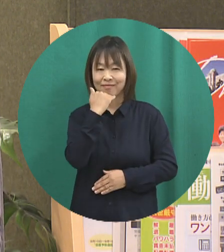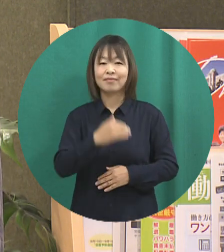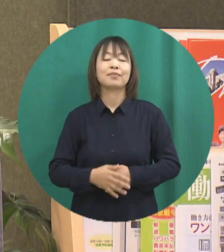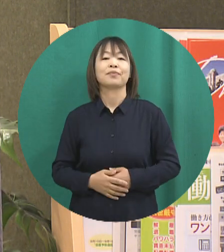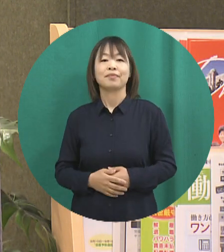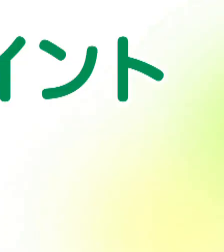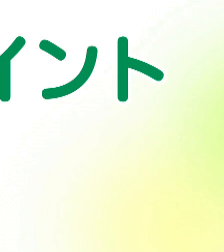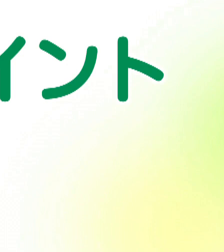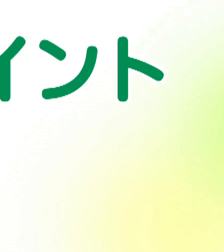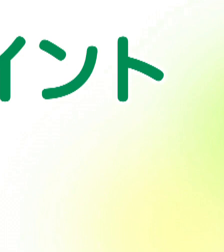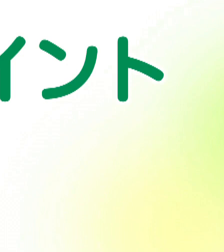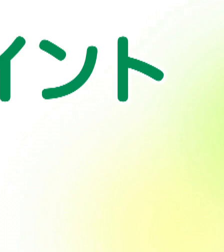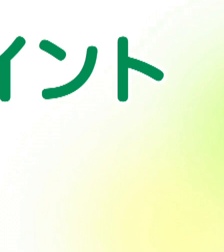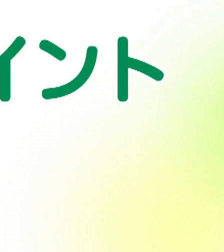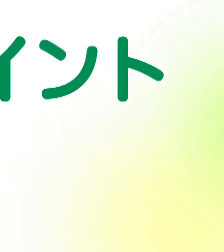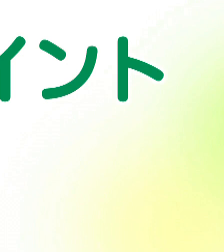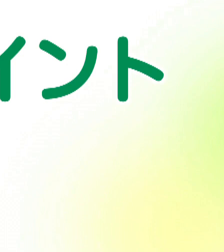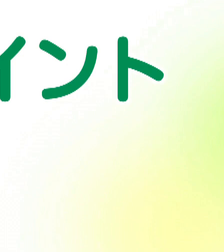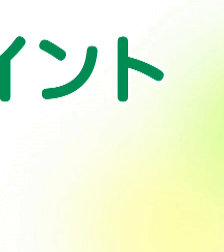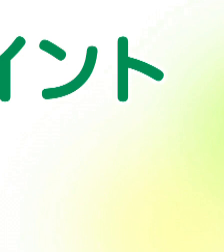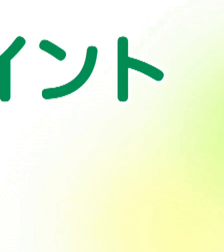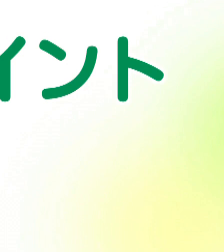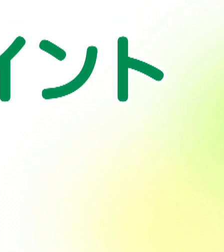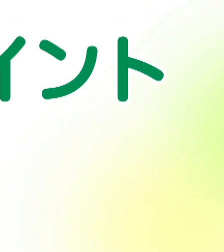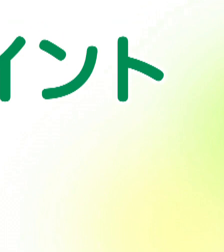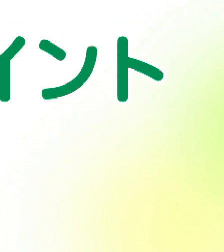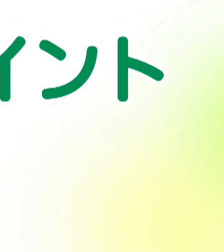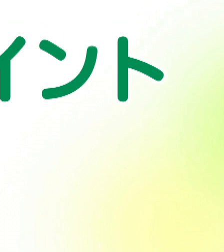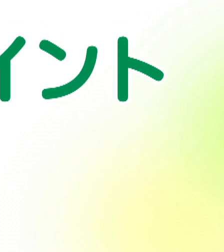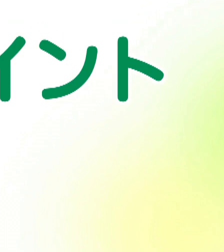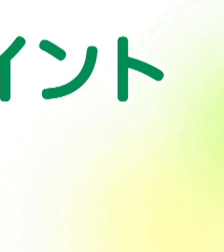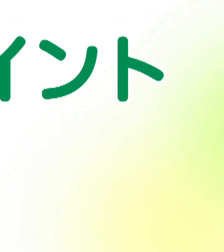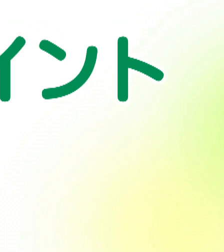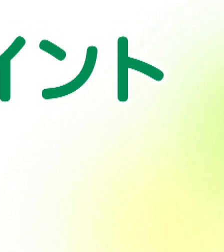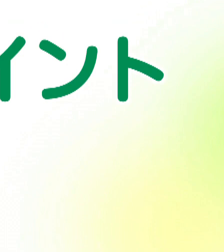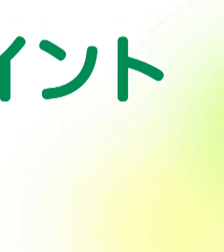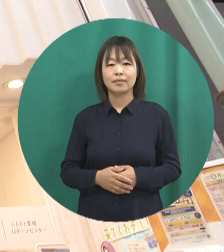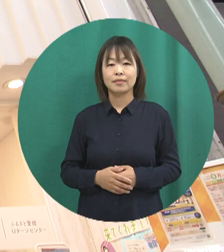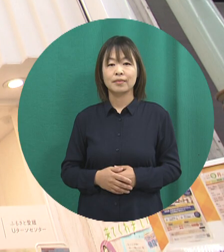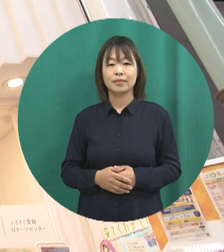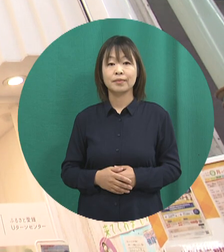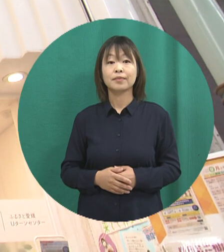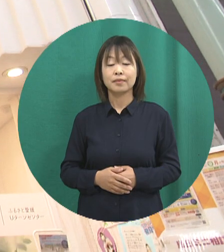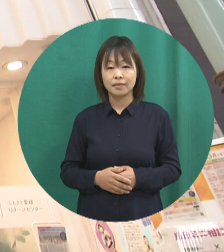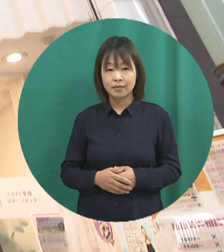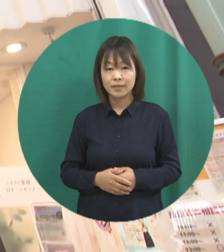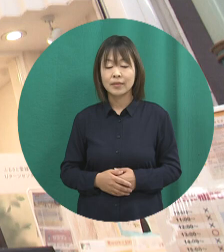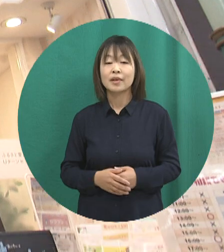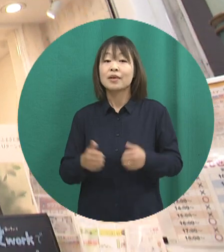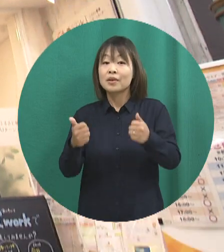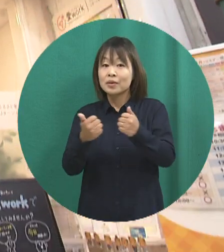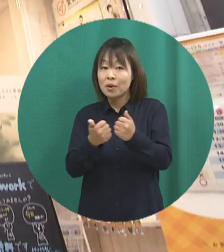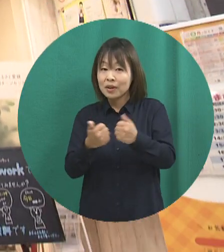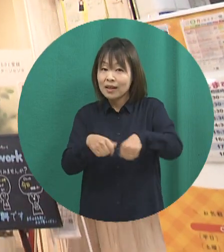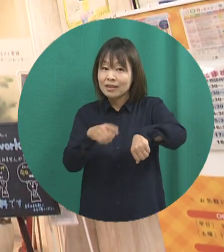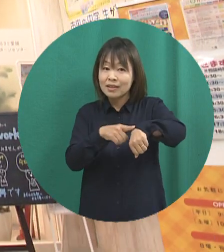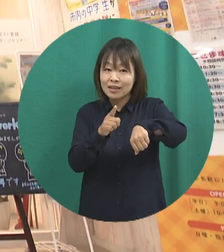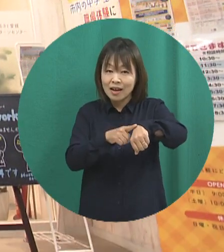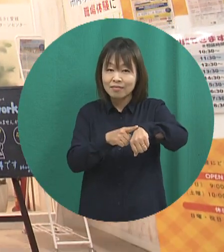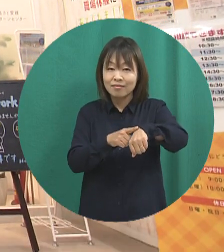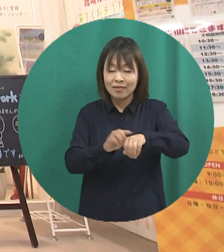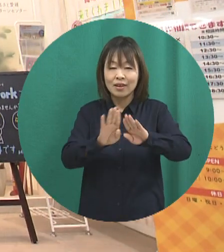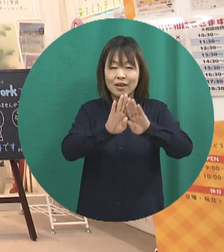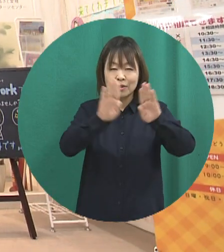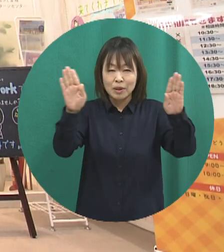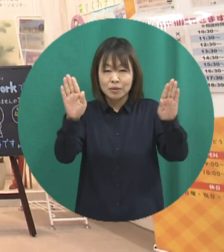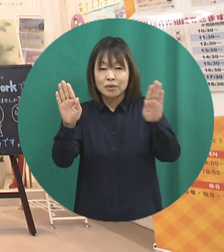。 今週の姫推しポイント、ジョブカフェアイワークは平日土曜